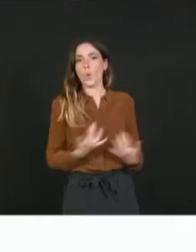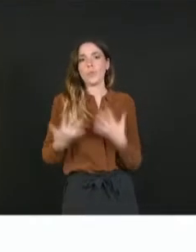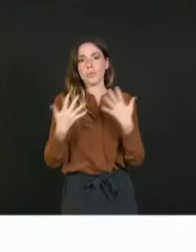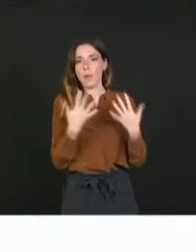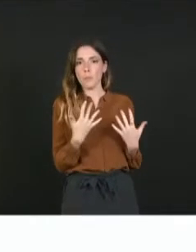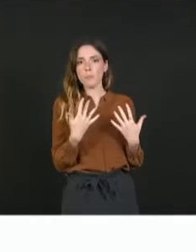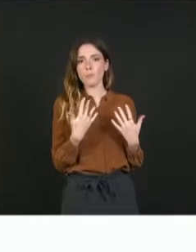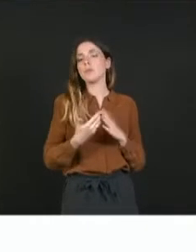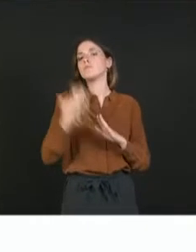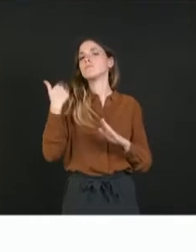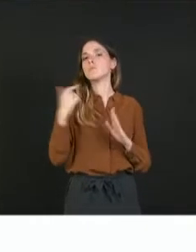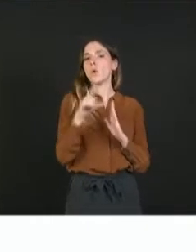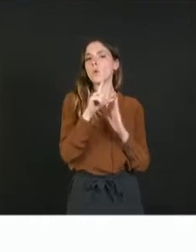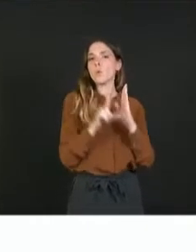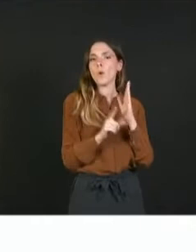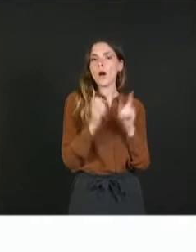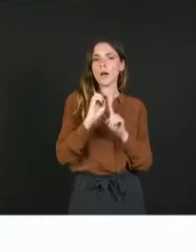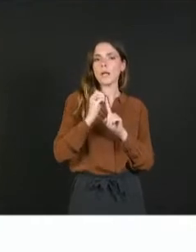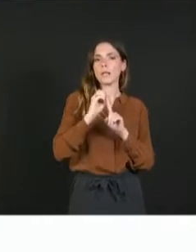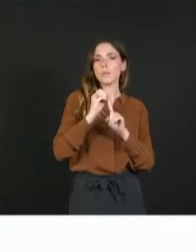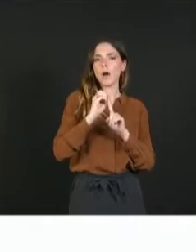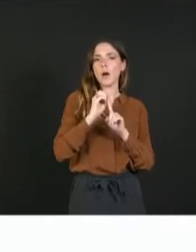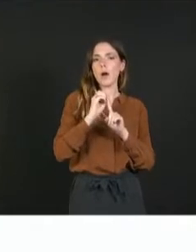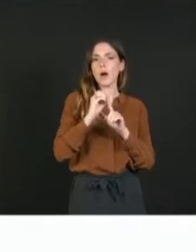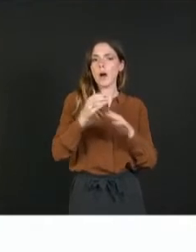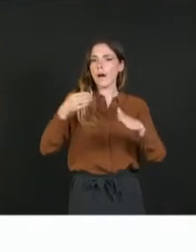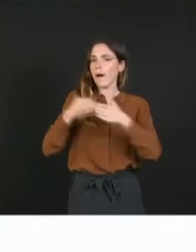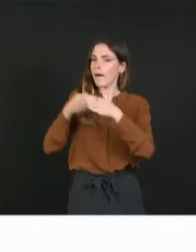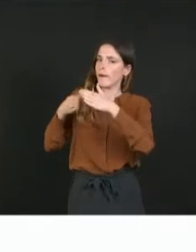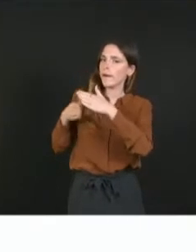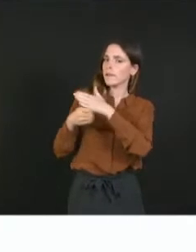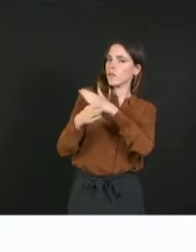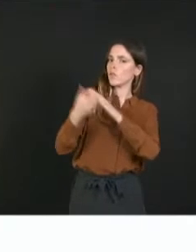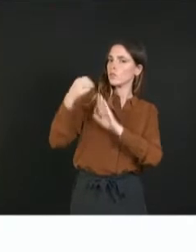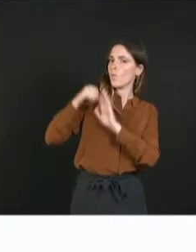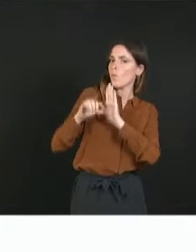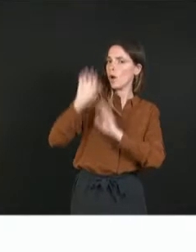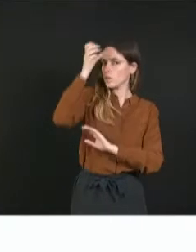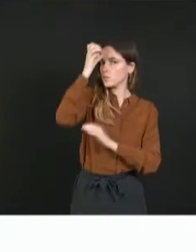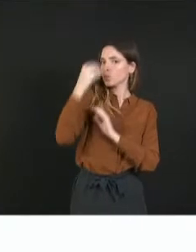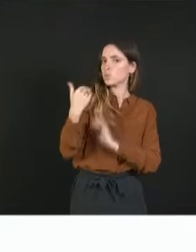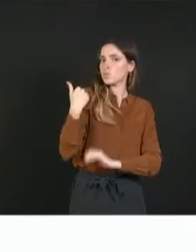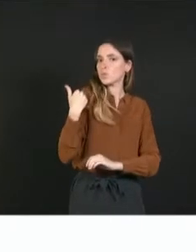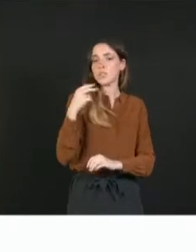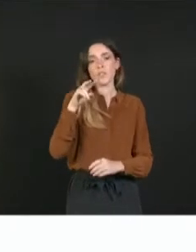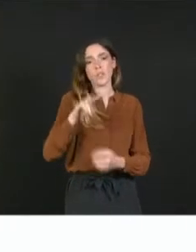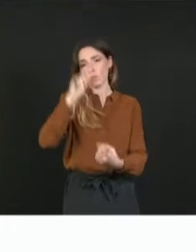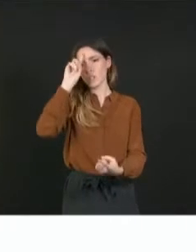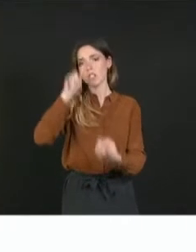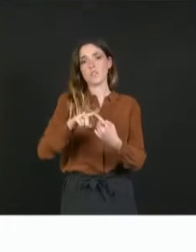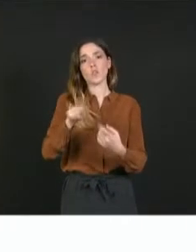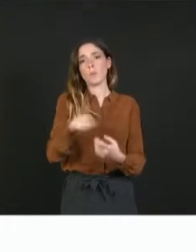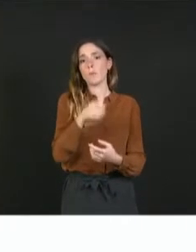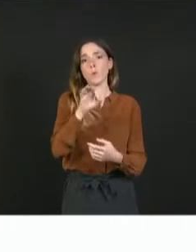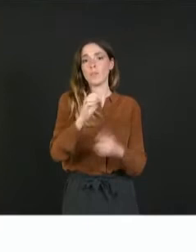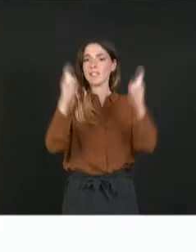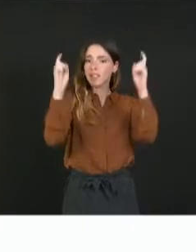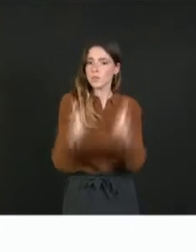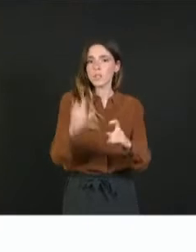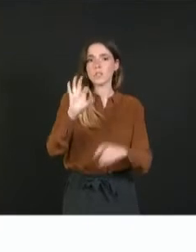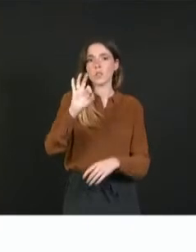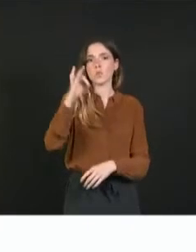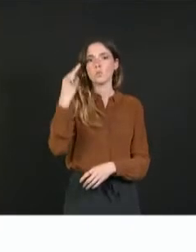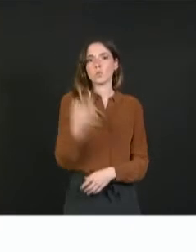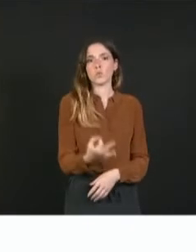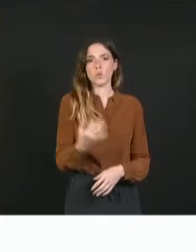climat et résilience qui a été votée en août et qui précise bien que, d'abord, l'objectif, c'est quand même réduire de 50%